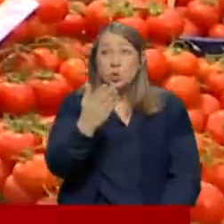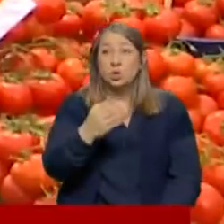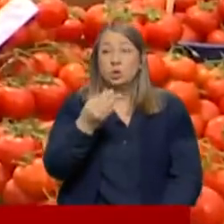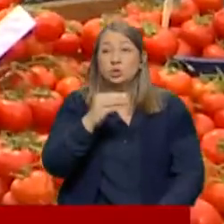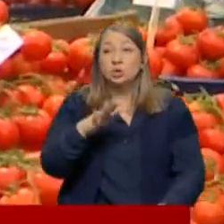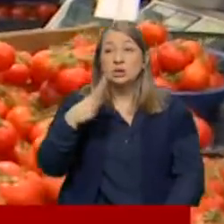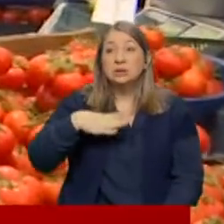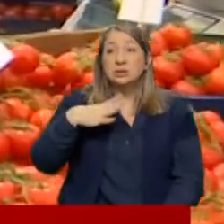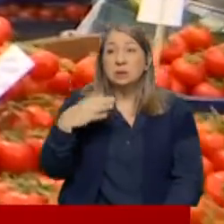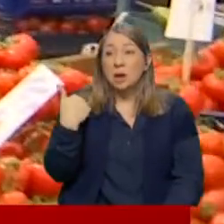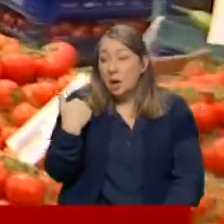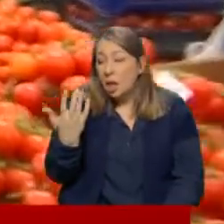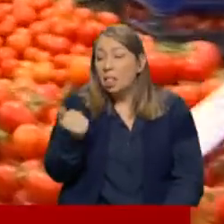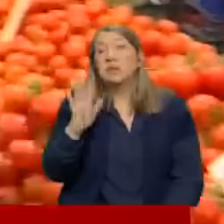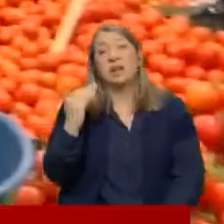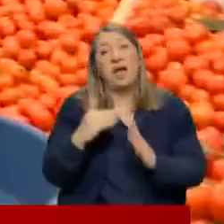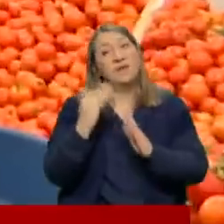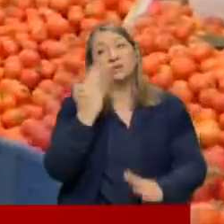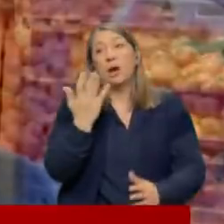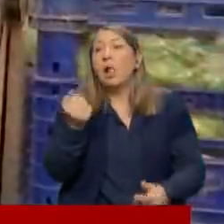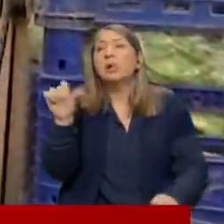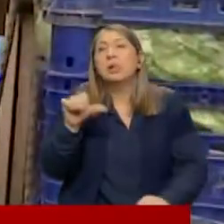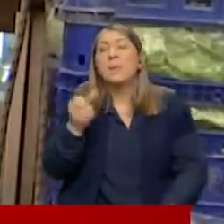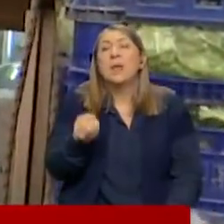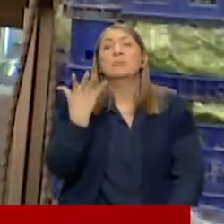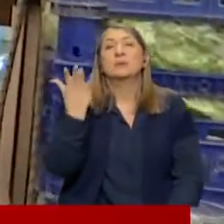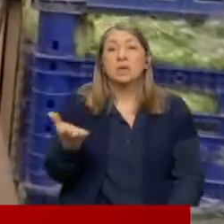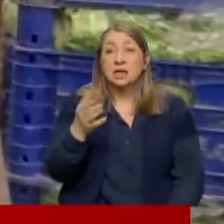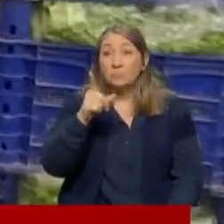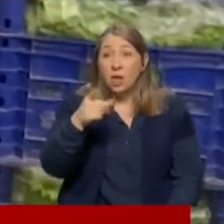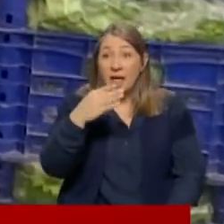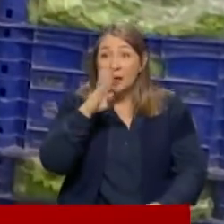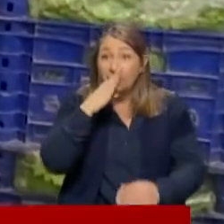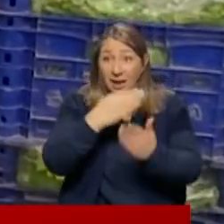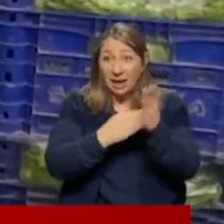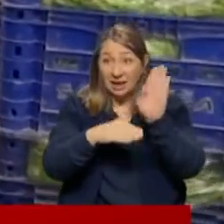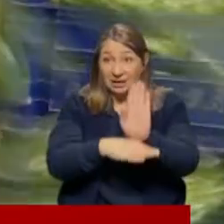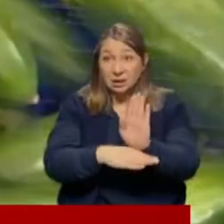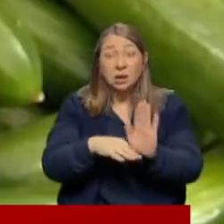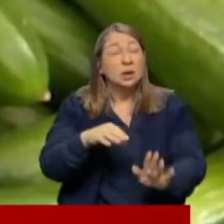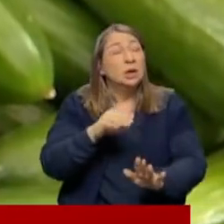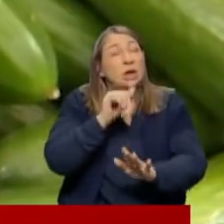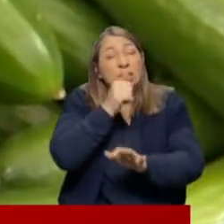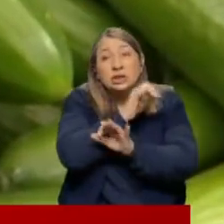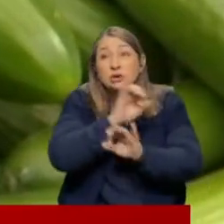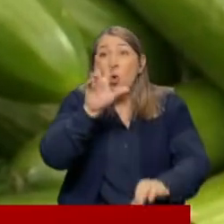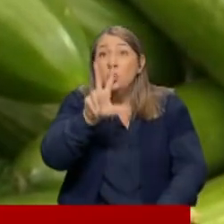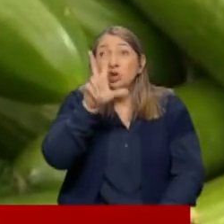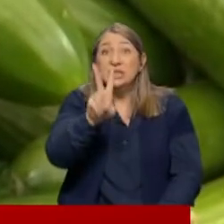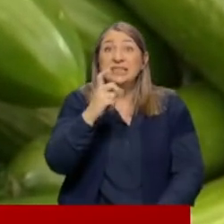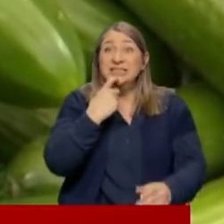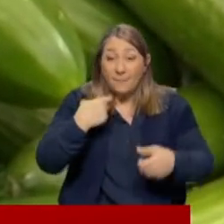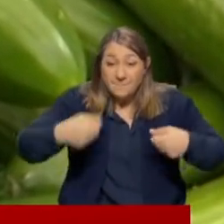Çocuk evde istedi ama almadan gideceğim. Alamıyorum. Daha önce hiç böyle bir etiket yazdınız mı? Hiç, kesinlik. 32